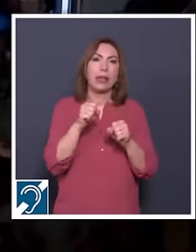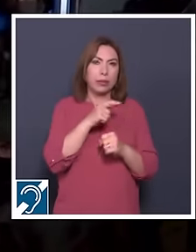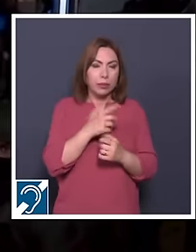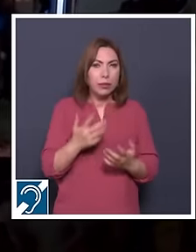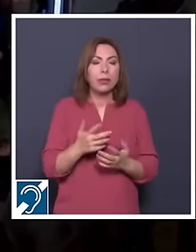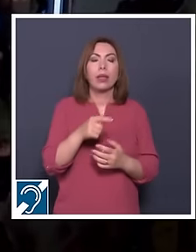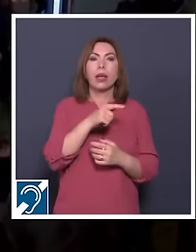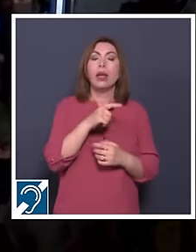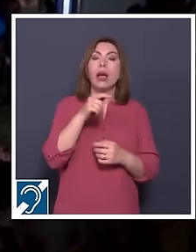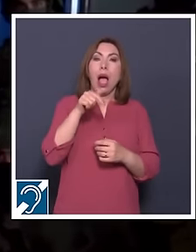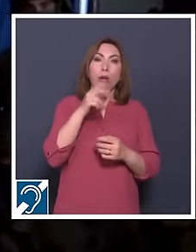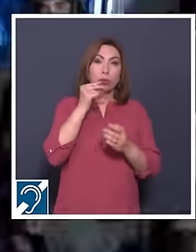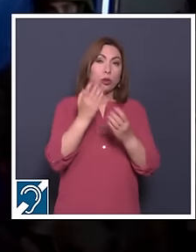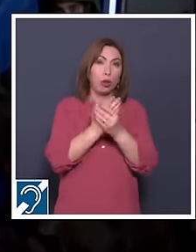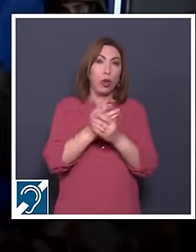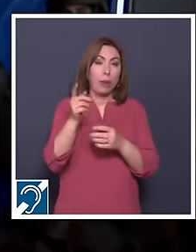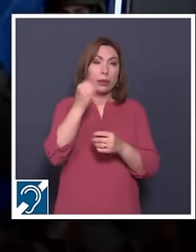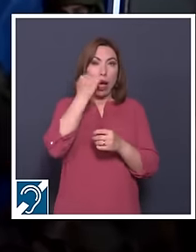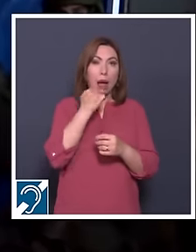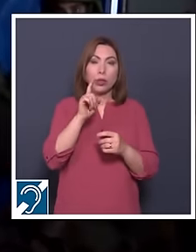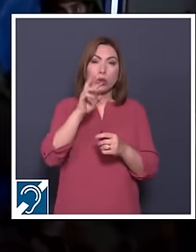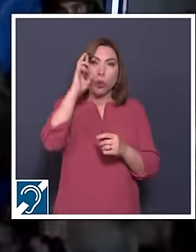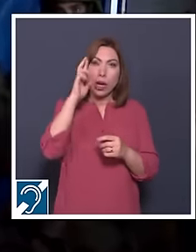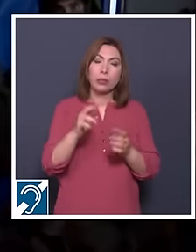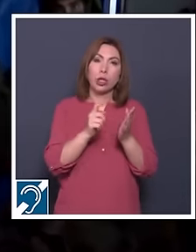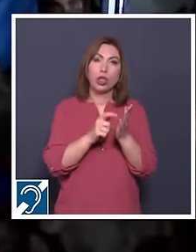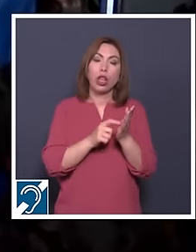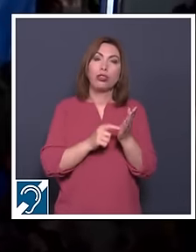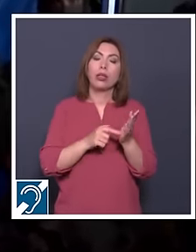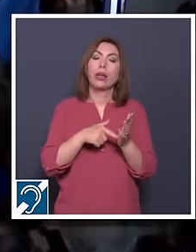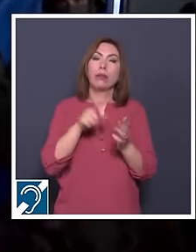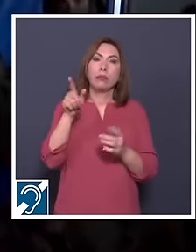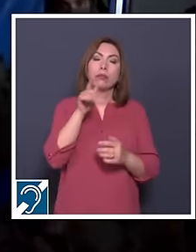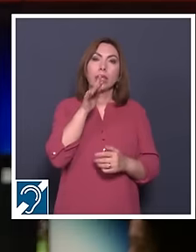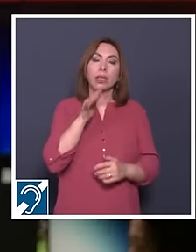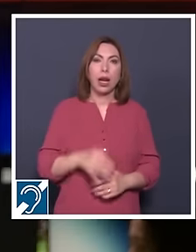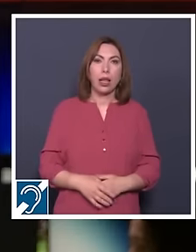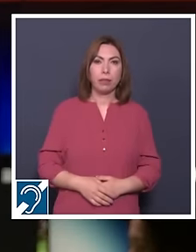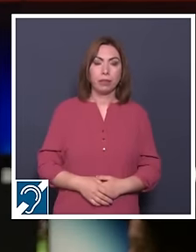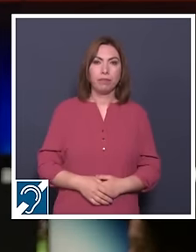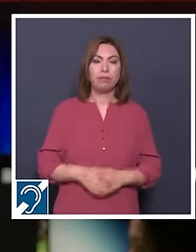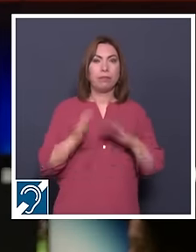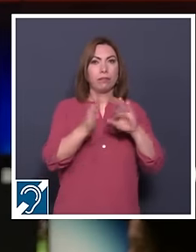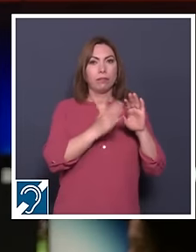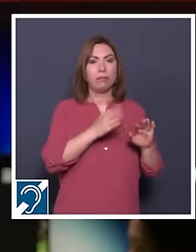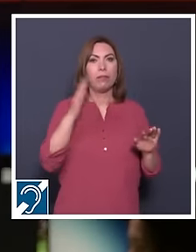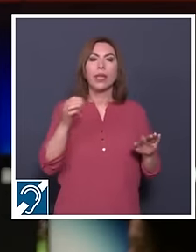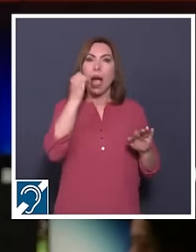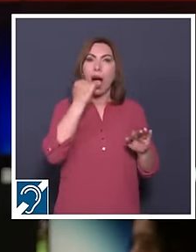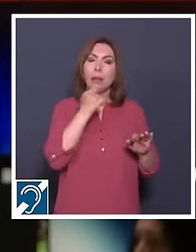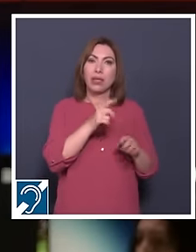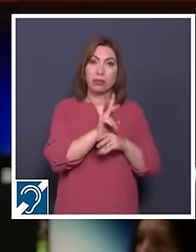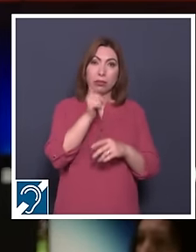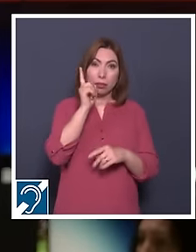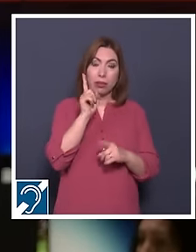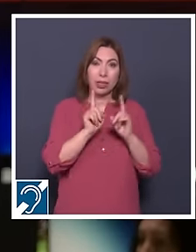și că documentul acceptat de Hamas nu respectă solicitările Israelului. Pe de altă parte, Hamas avertizează